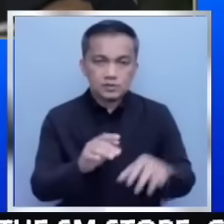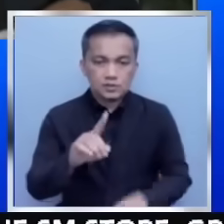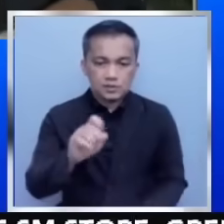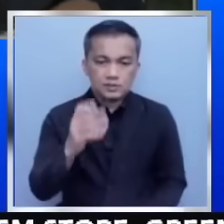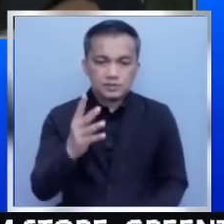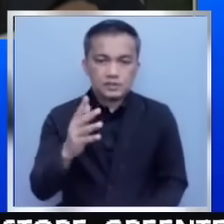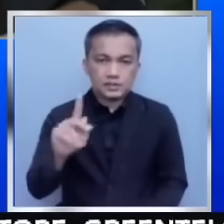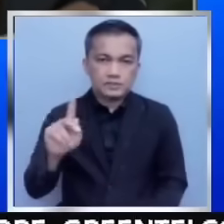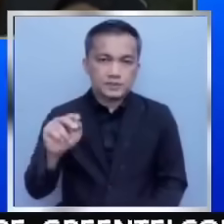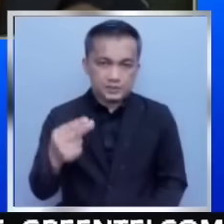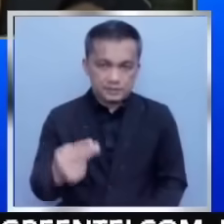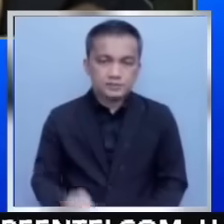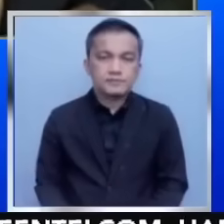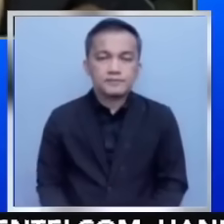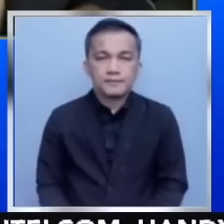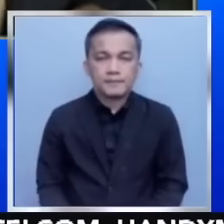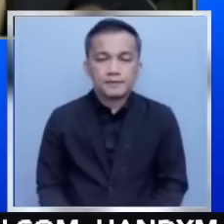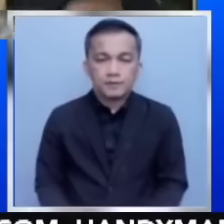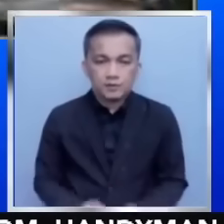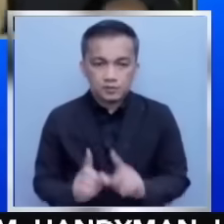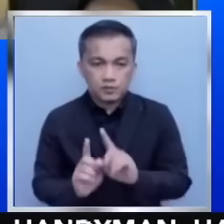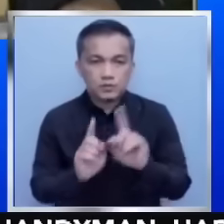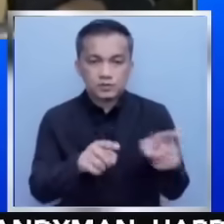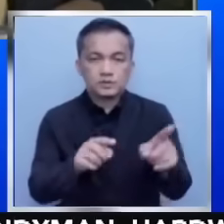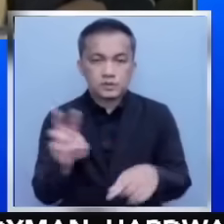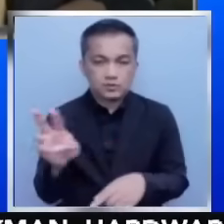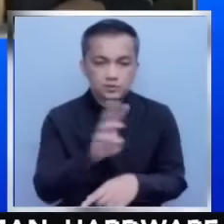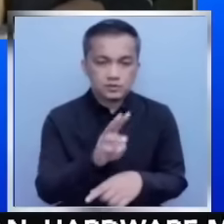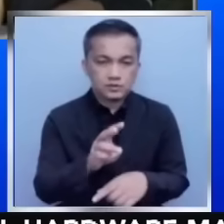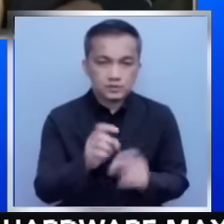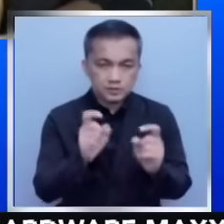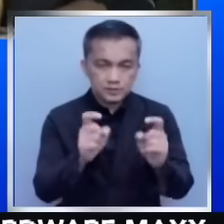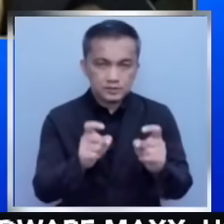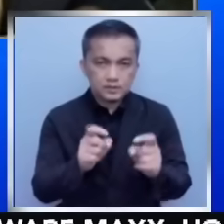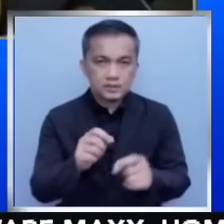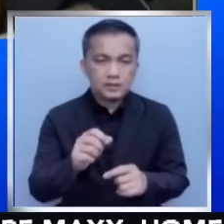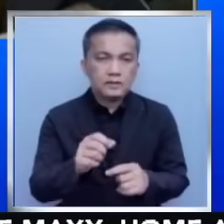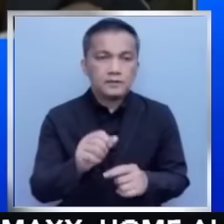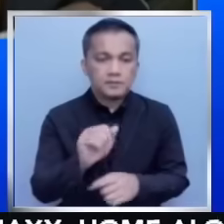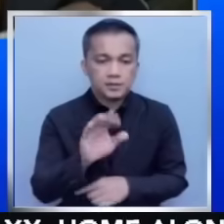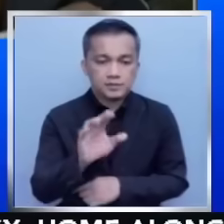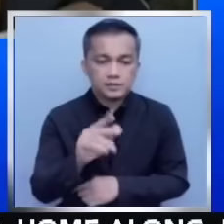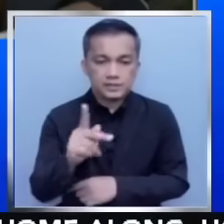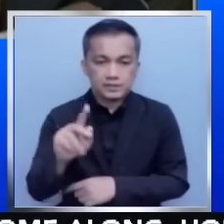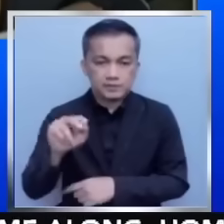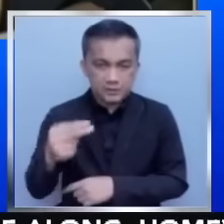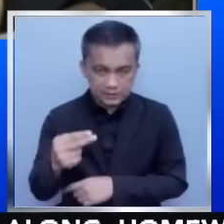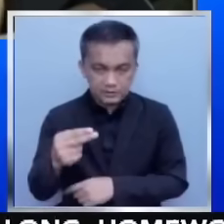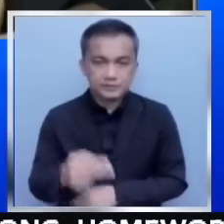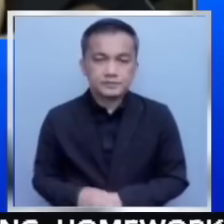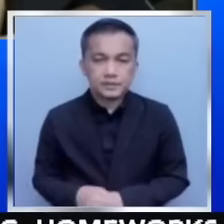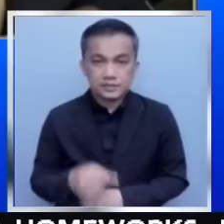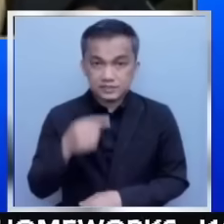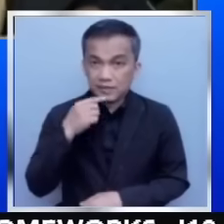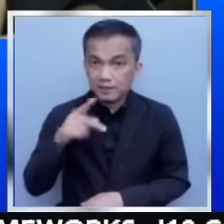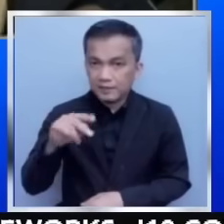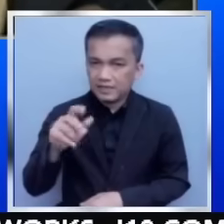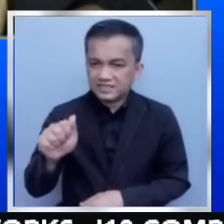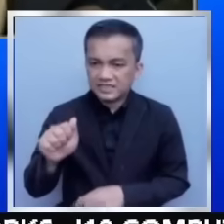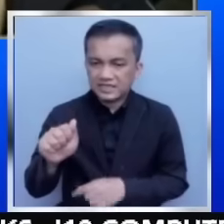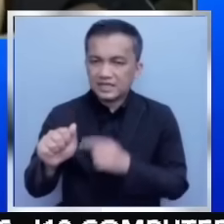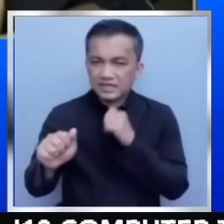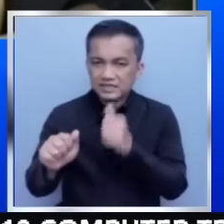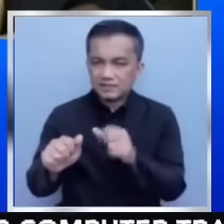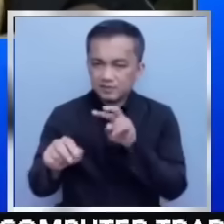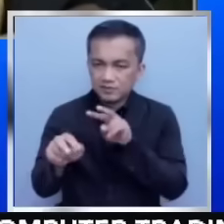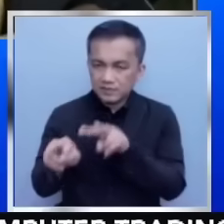hour. Kumikilos ito pakanluran sa bilis na 15 kilometers per hour. At ayon sa pag-asa, hindi pa rin ito nakikitang magla-landfall